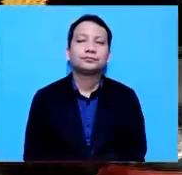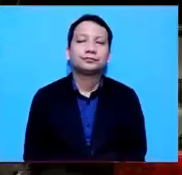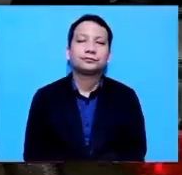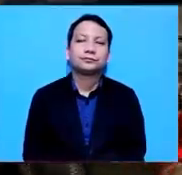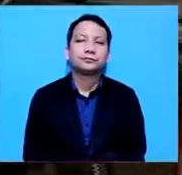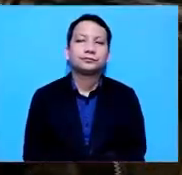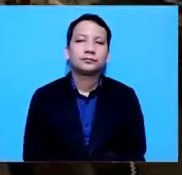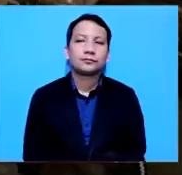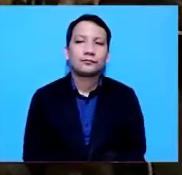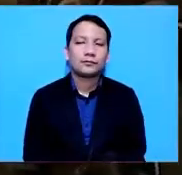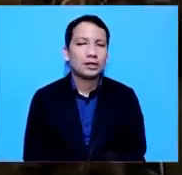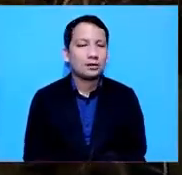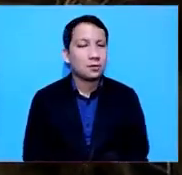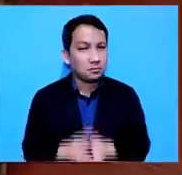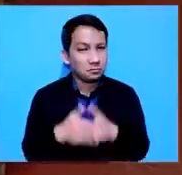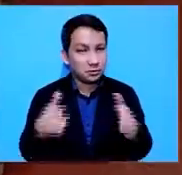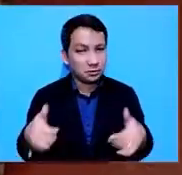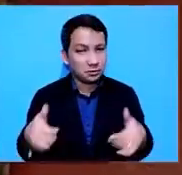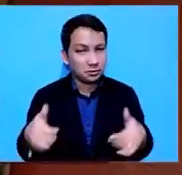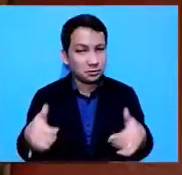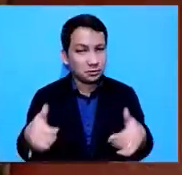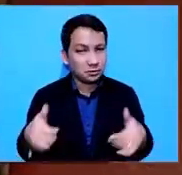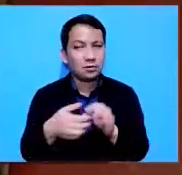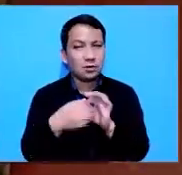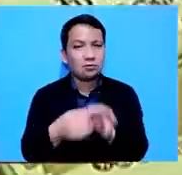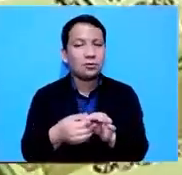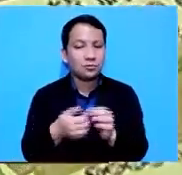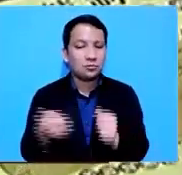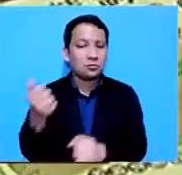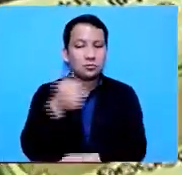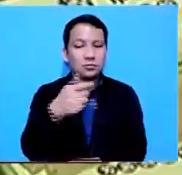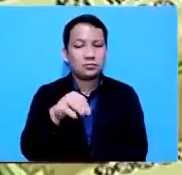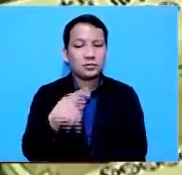Malaking hamon ang kakaharapin ni Acorda bilang hepe ng PNP.